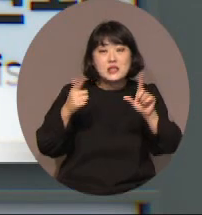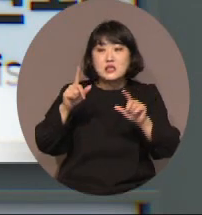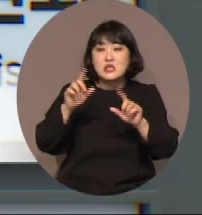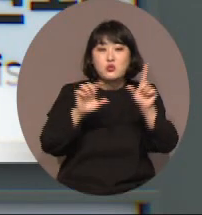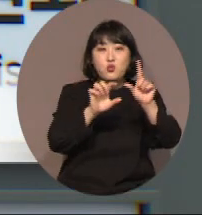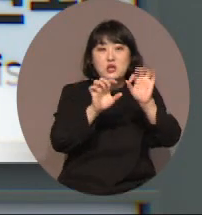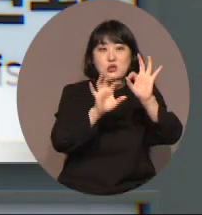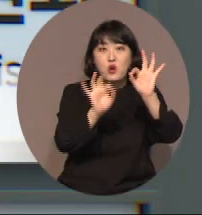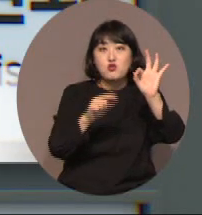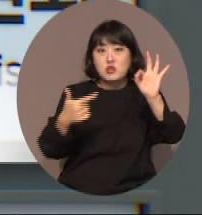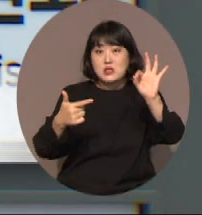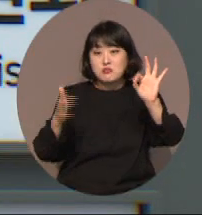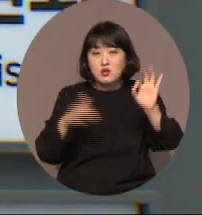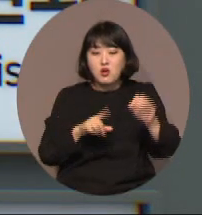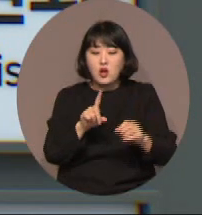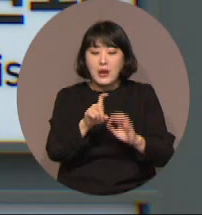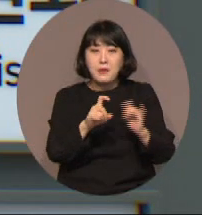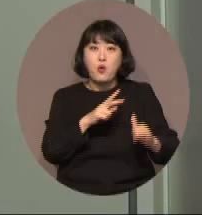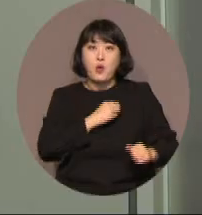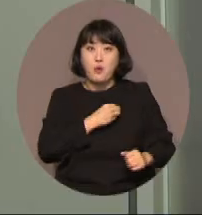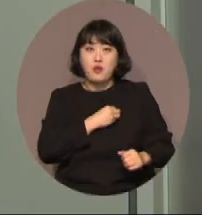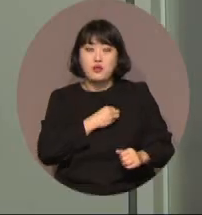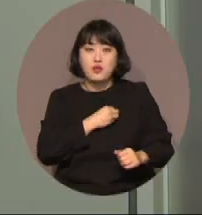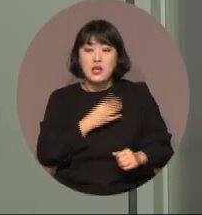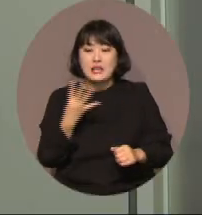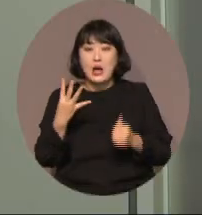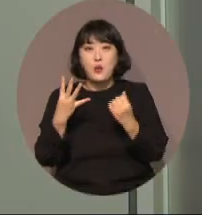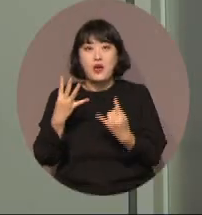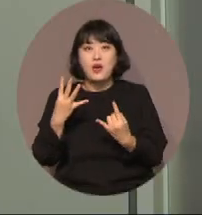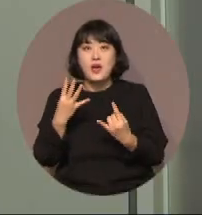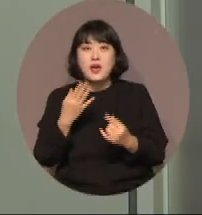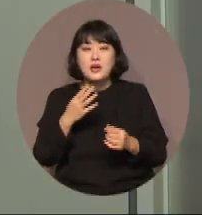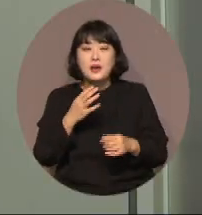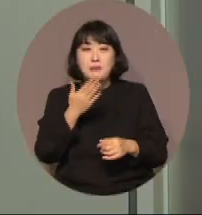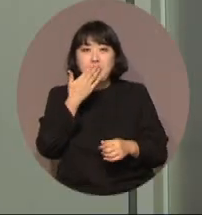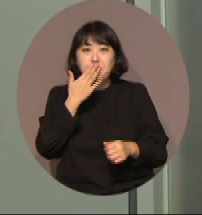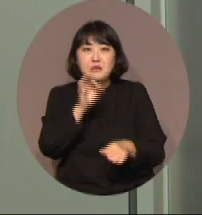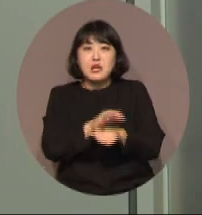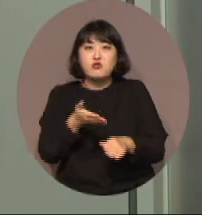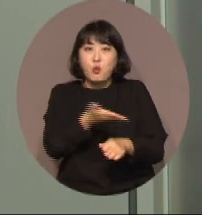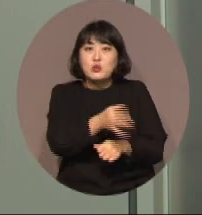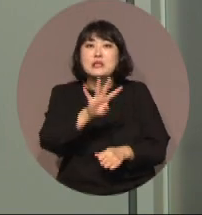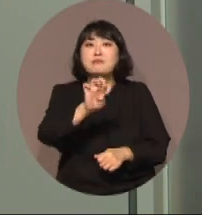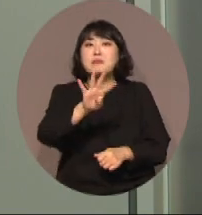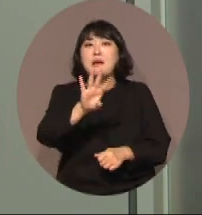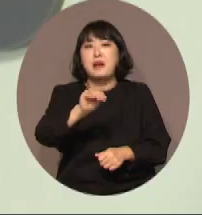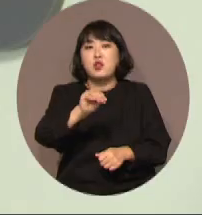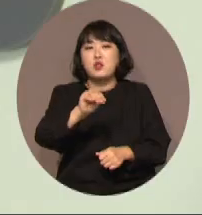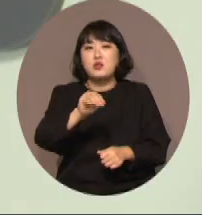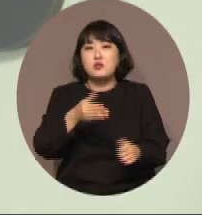조합원 11명에게 4차례에 걸쳐 음식물 약 44만원 어치를 제공한 혐의를 받고 있습니다